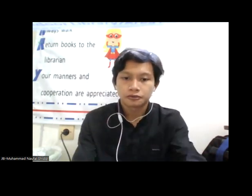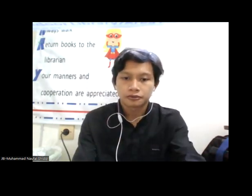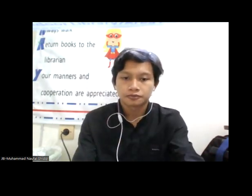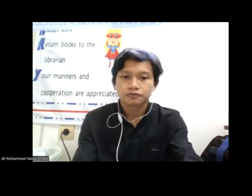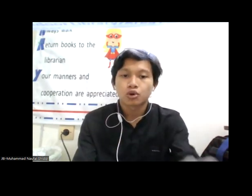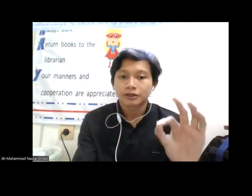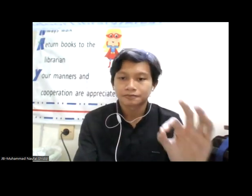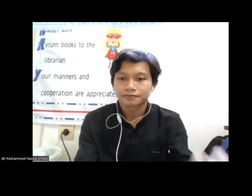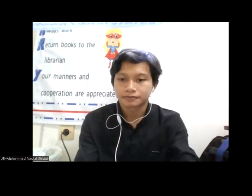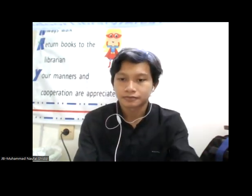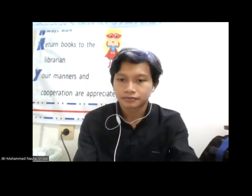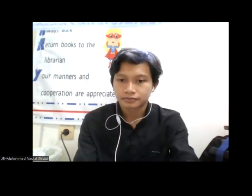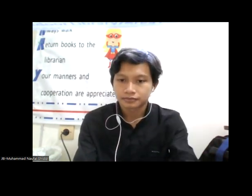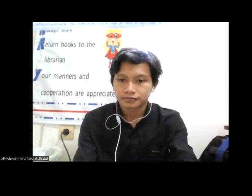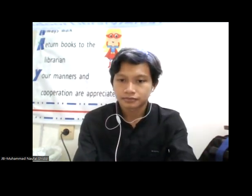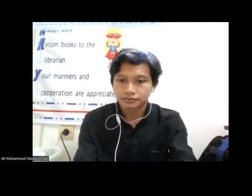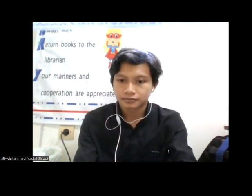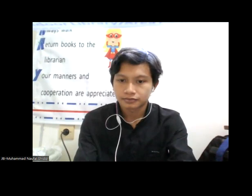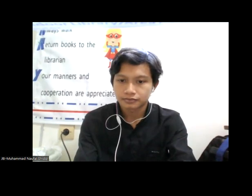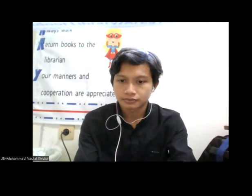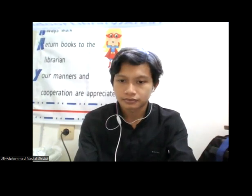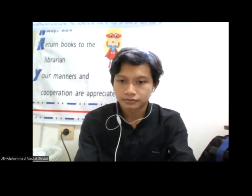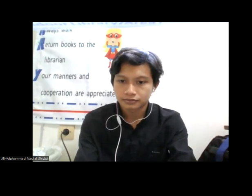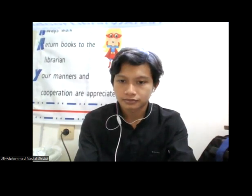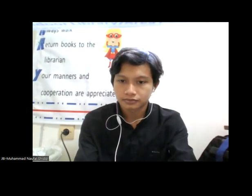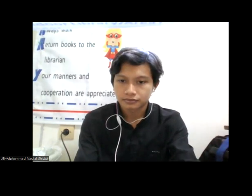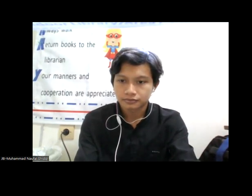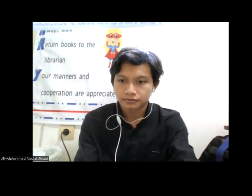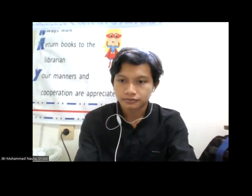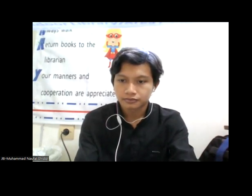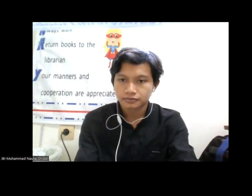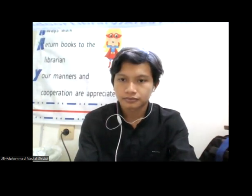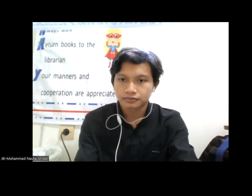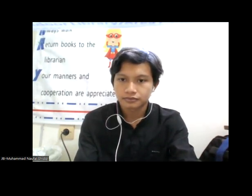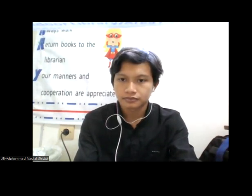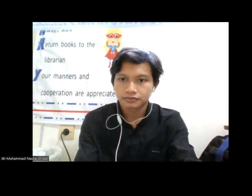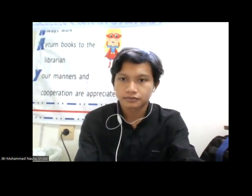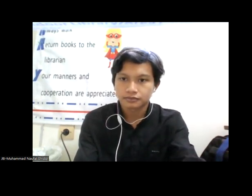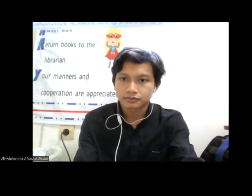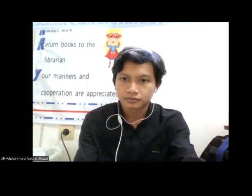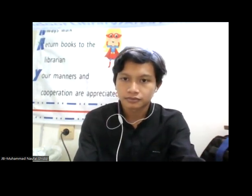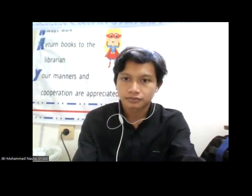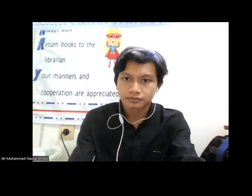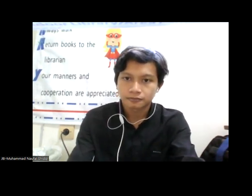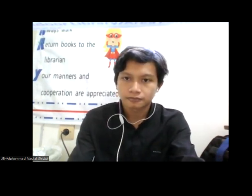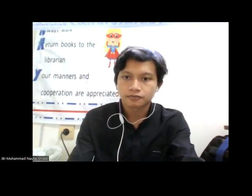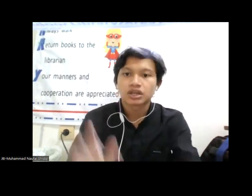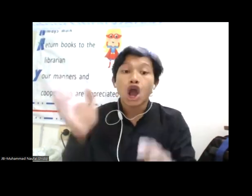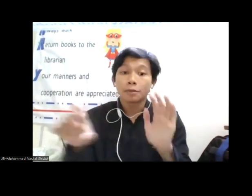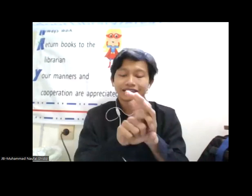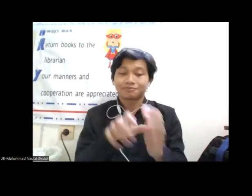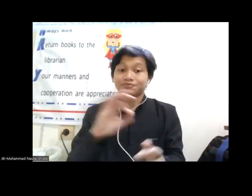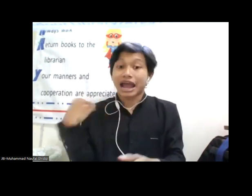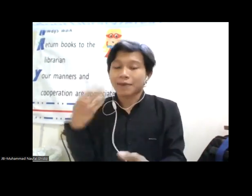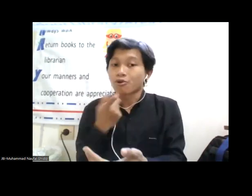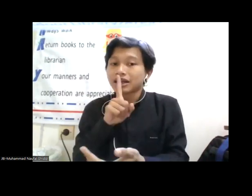baik apabila sudah tidak ada yang ditanyakan saya akan sedikit review mungkin materi pada pagi siang